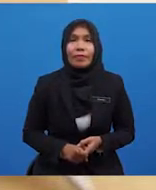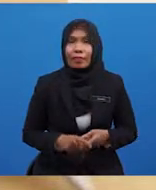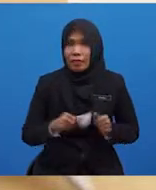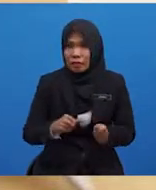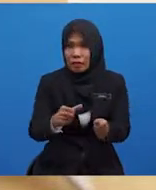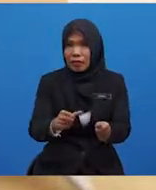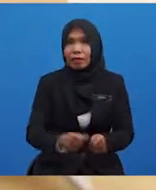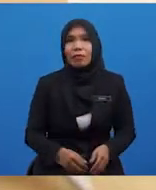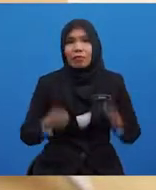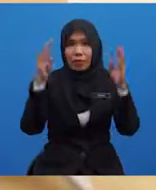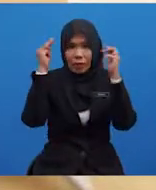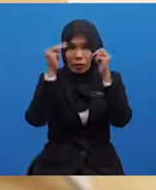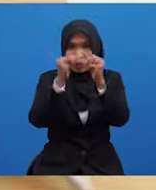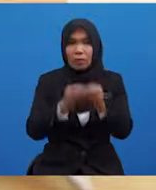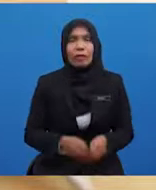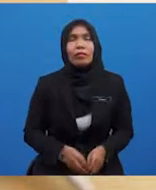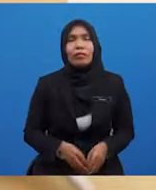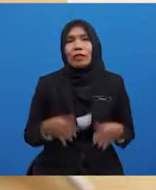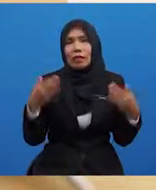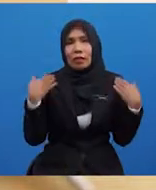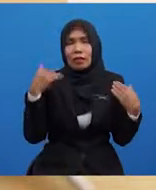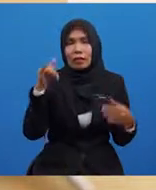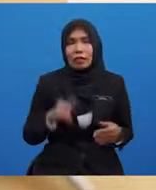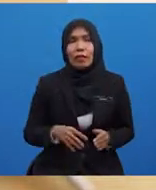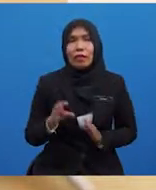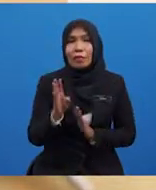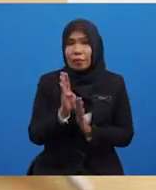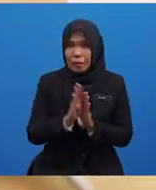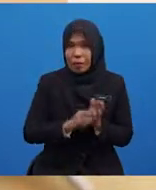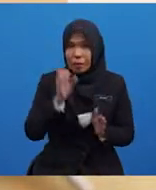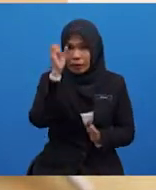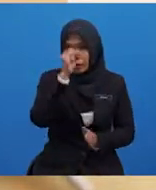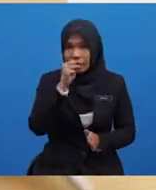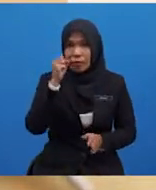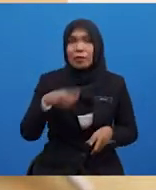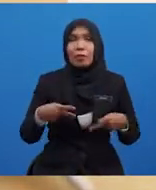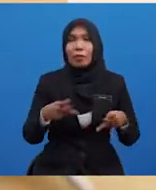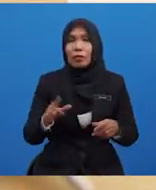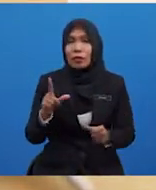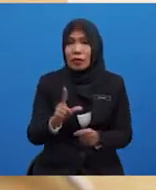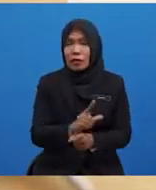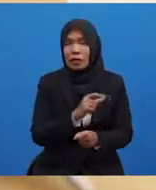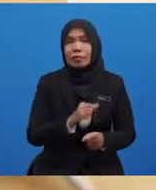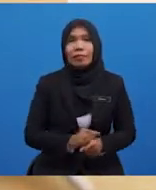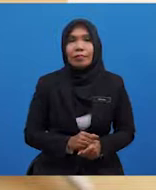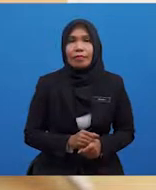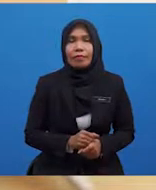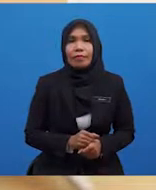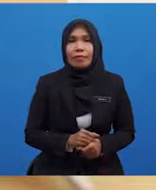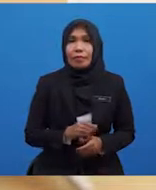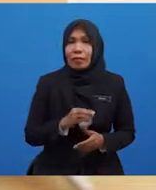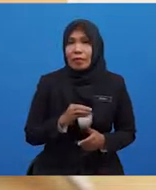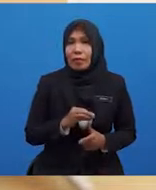Aliran maklumat pula ada yang bersifat proses lengkap atau sekadar rajah yang